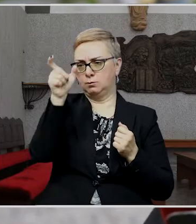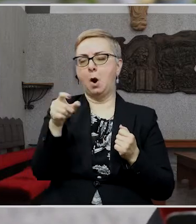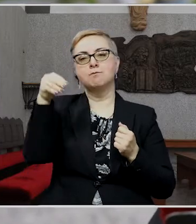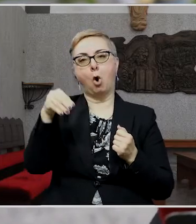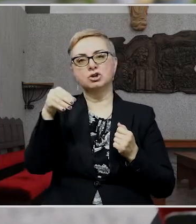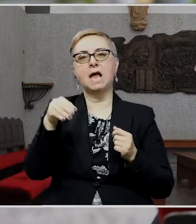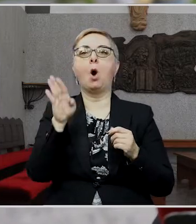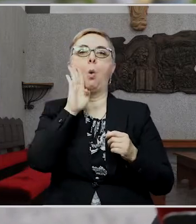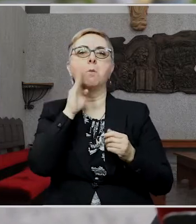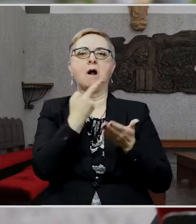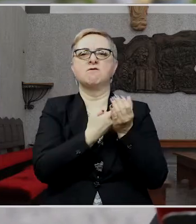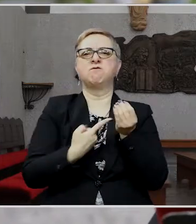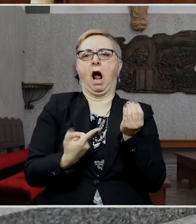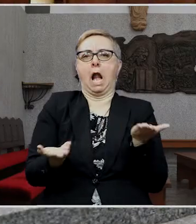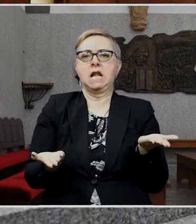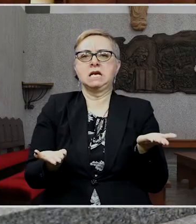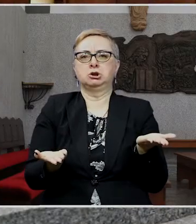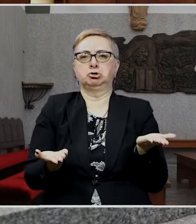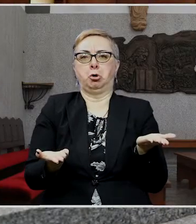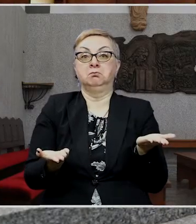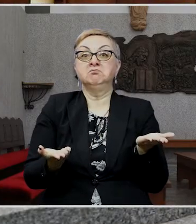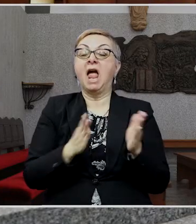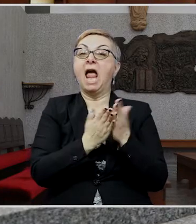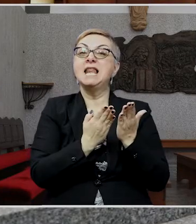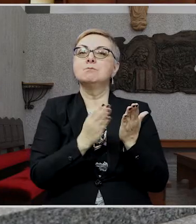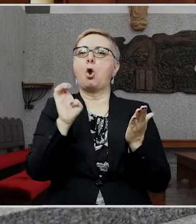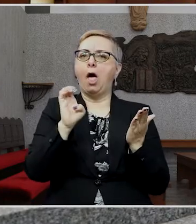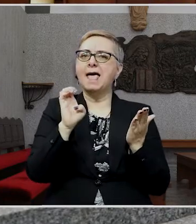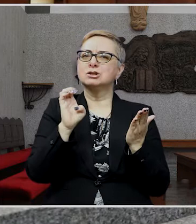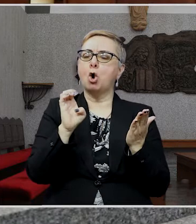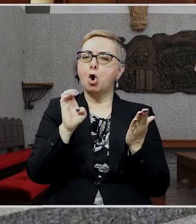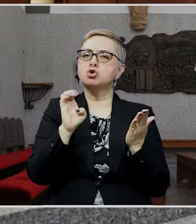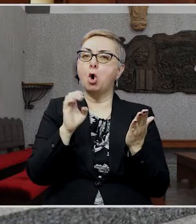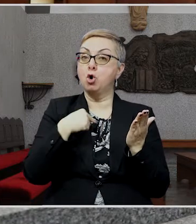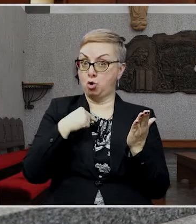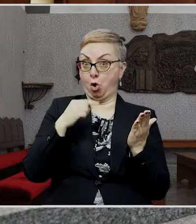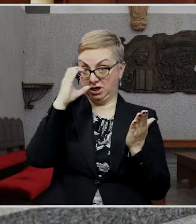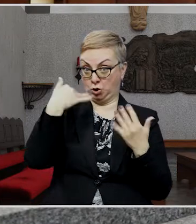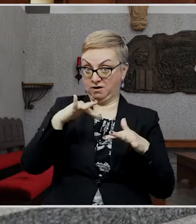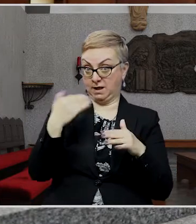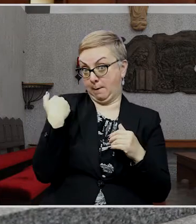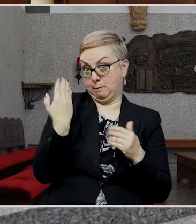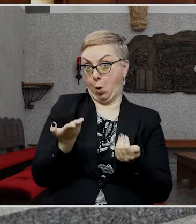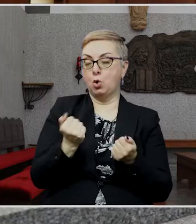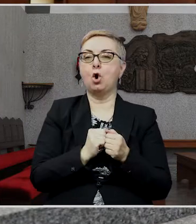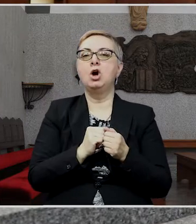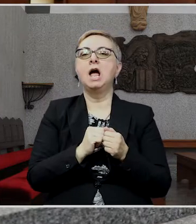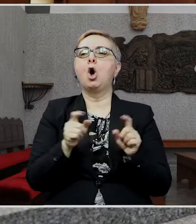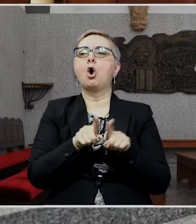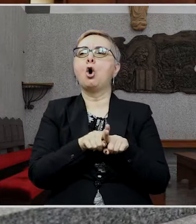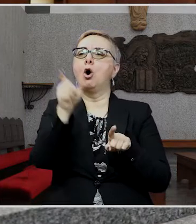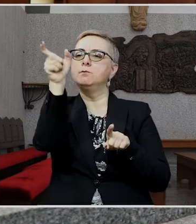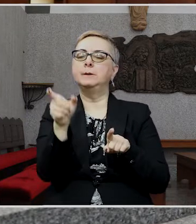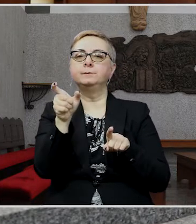il fallito e infatti il libro dell'esodo come abbiamo appena ascoltato ce lo